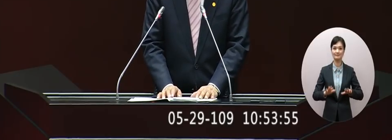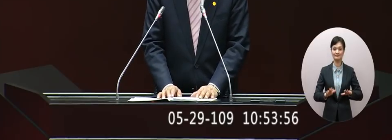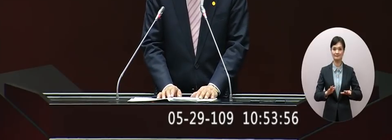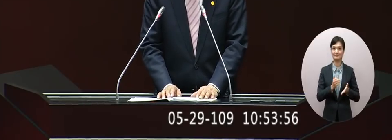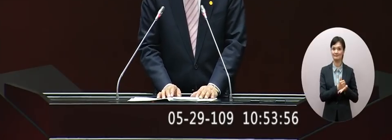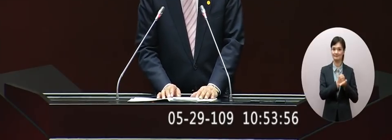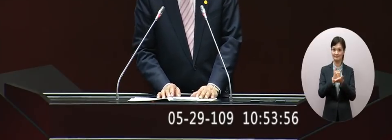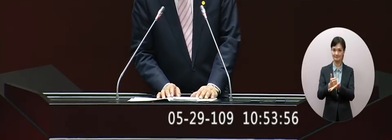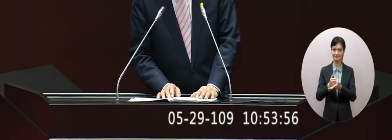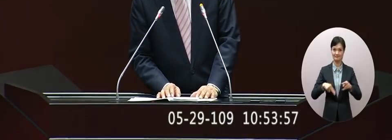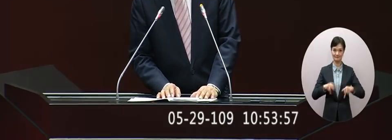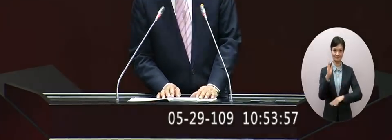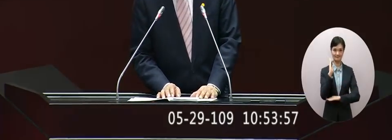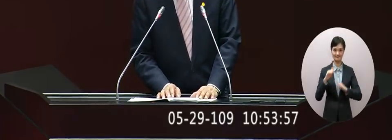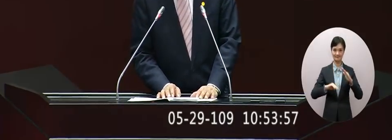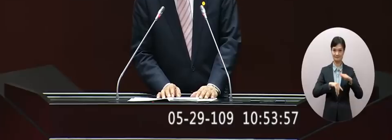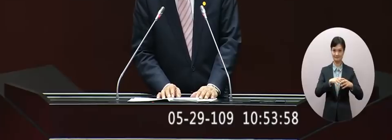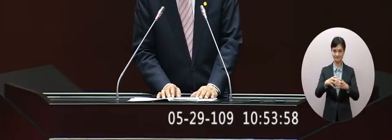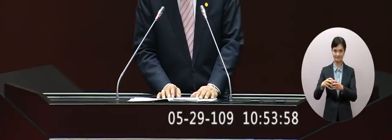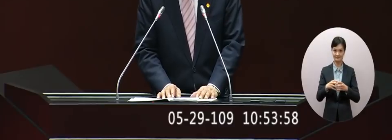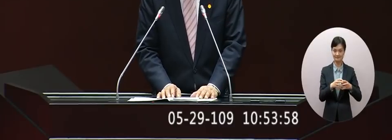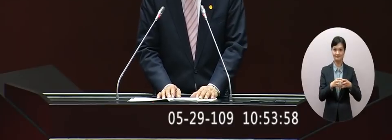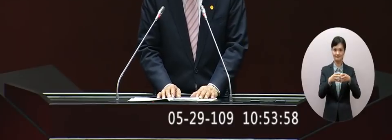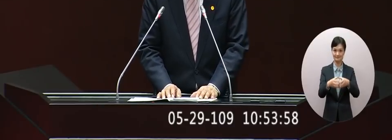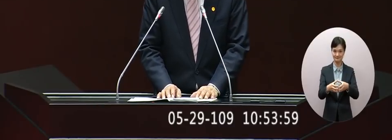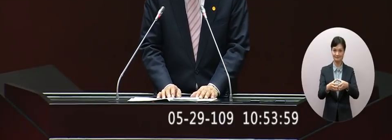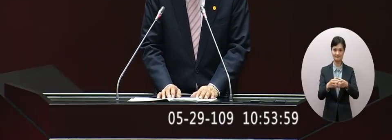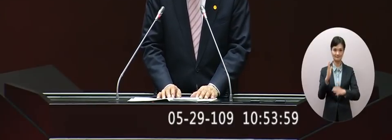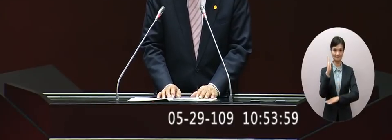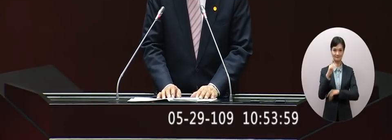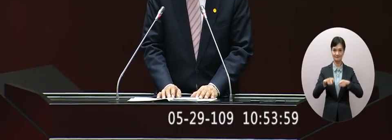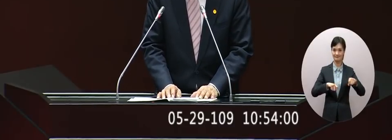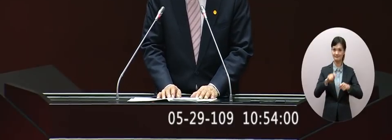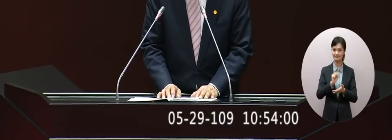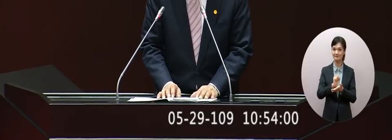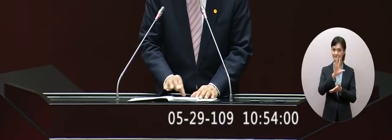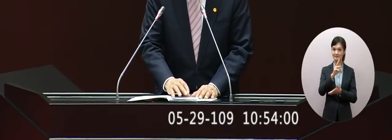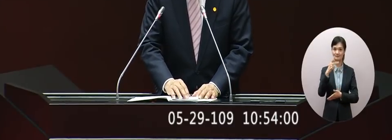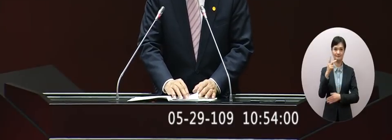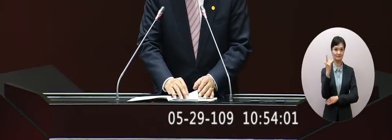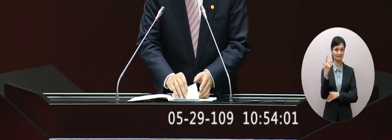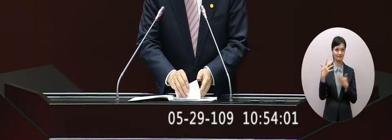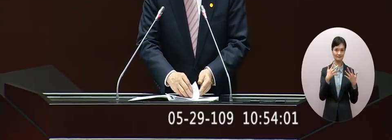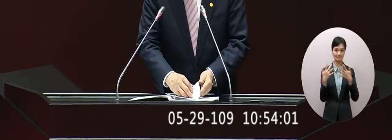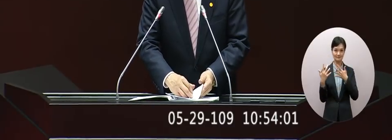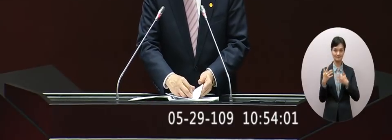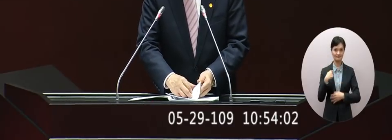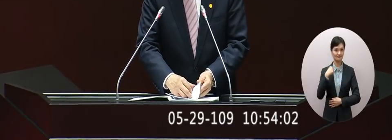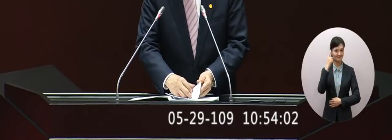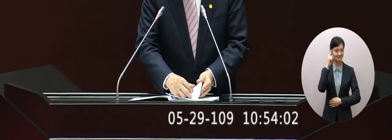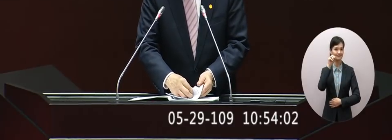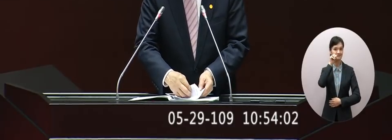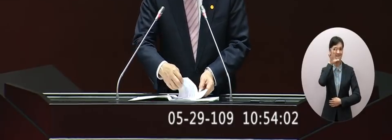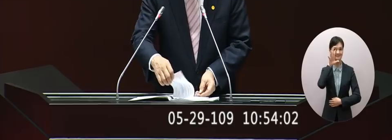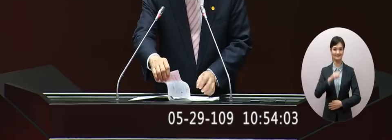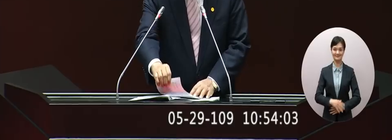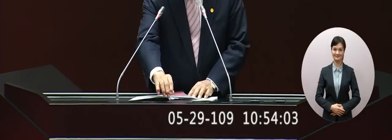同行政团队前来做施政方针报告并备询，深感荣